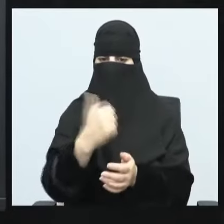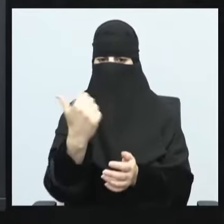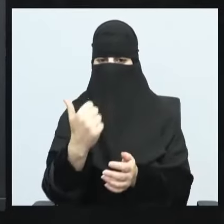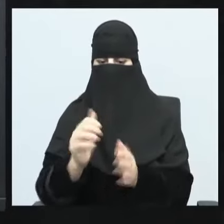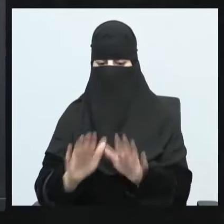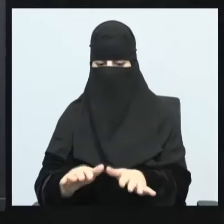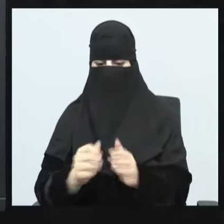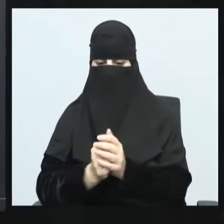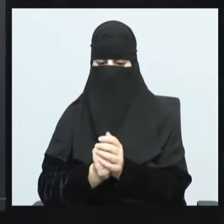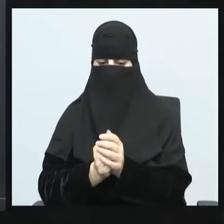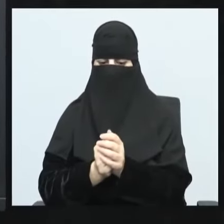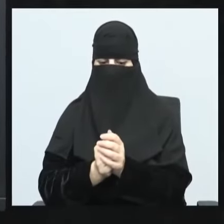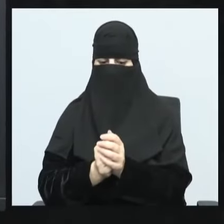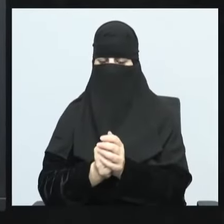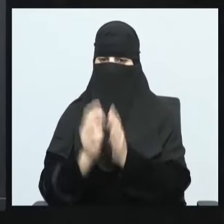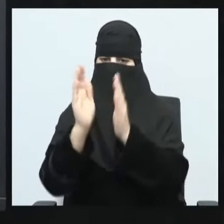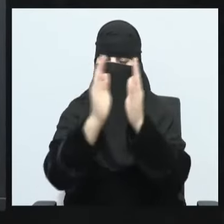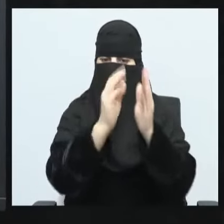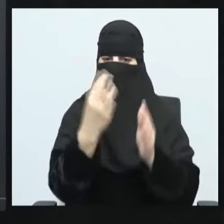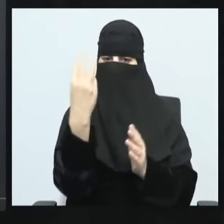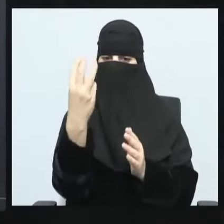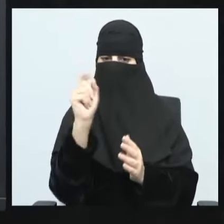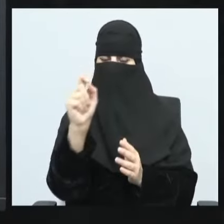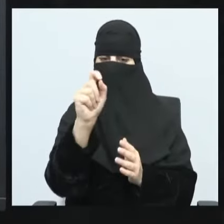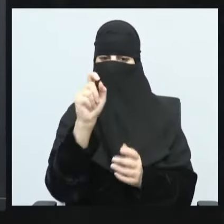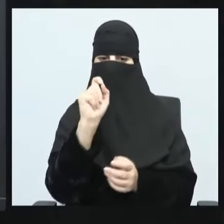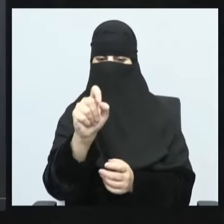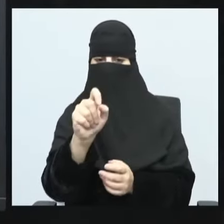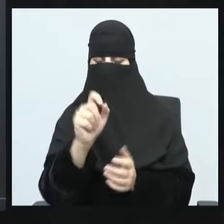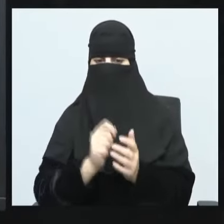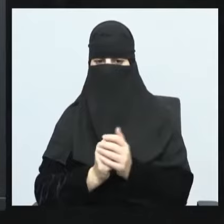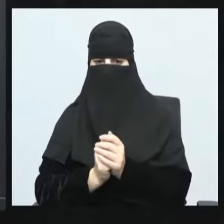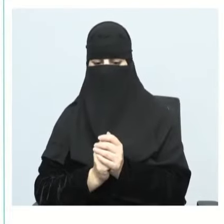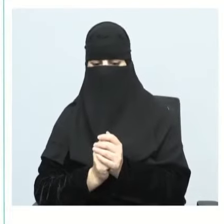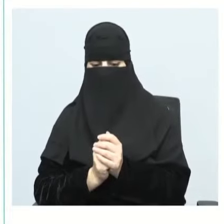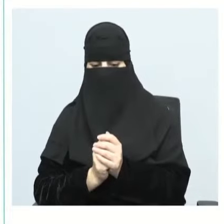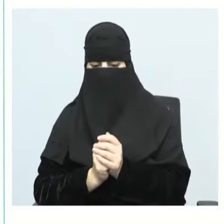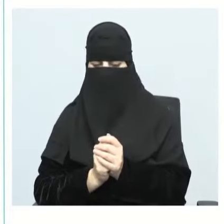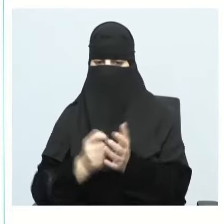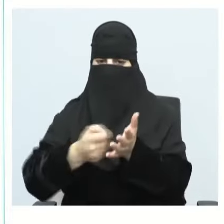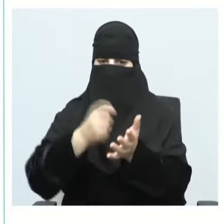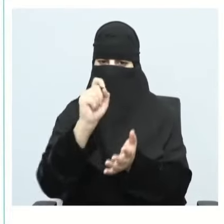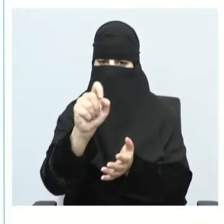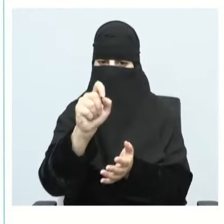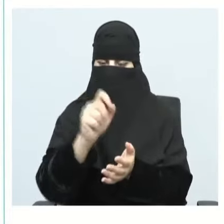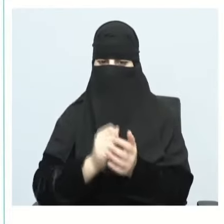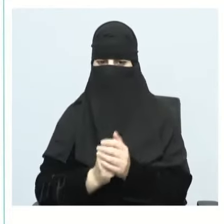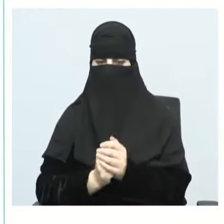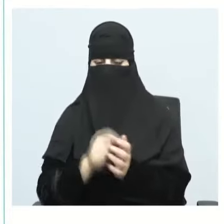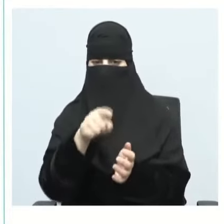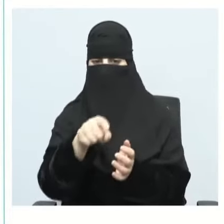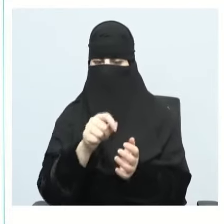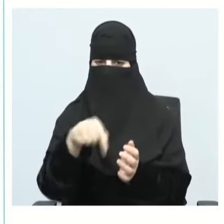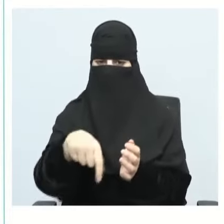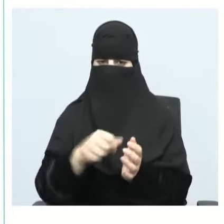طيب ماذا اضع في خانه الثلاث نقاط صفر موضوع صفر الان اصبح الان يلا هنا